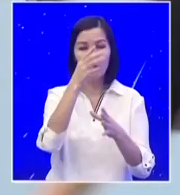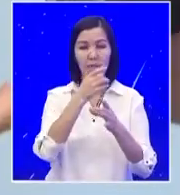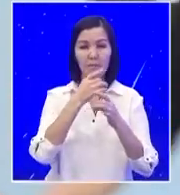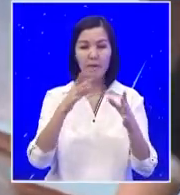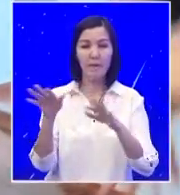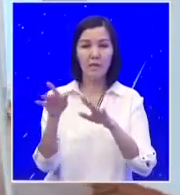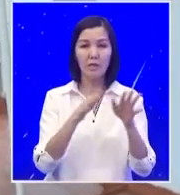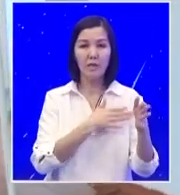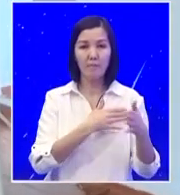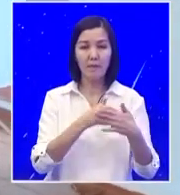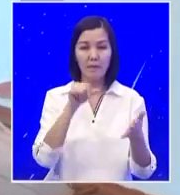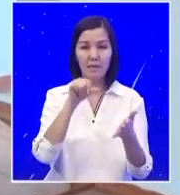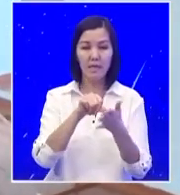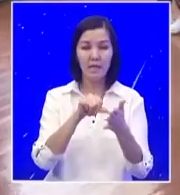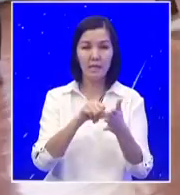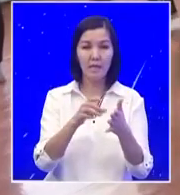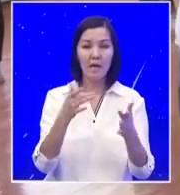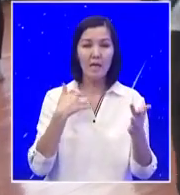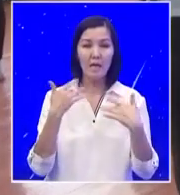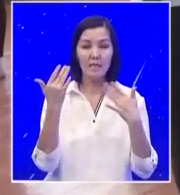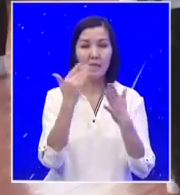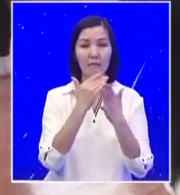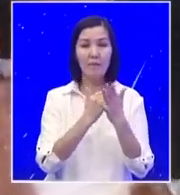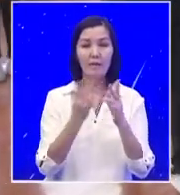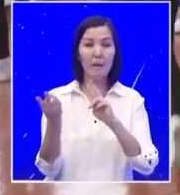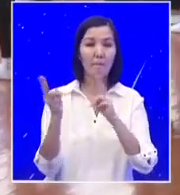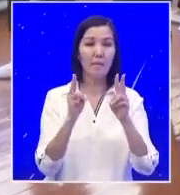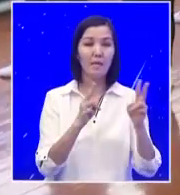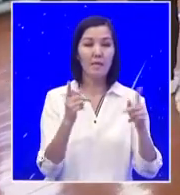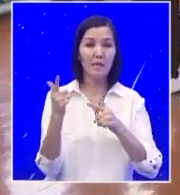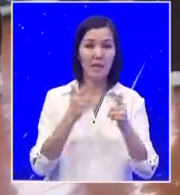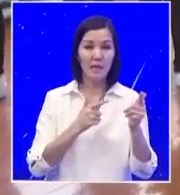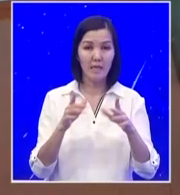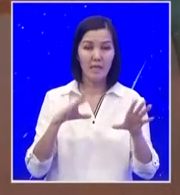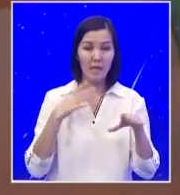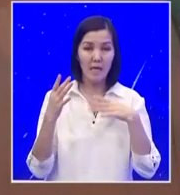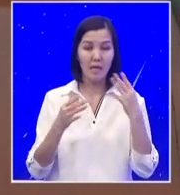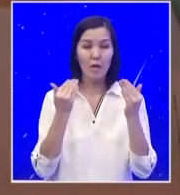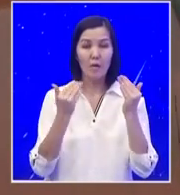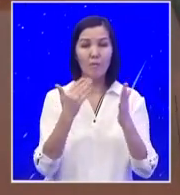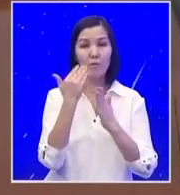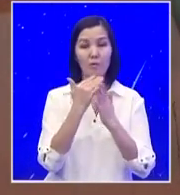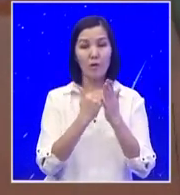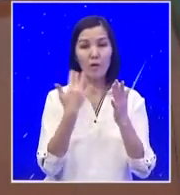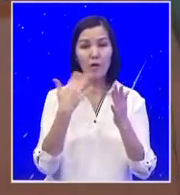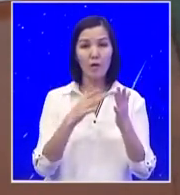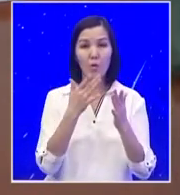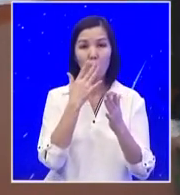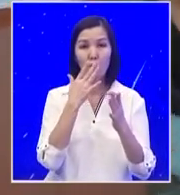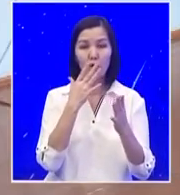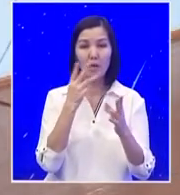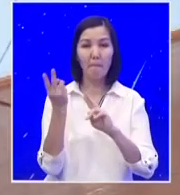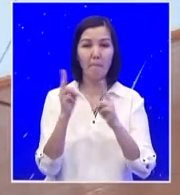шараларға белсенді араласады. Концерттік бағдарламаларға би нөмірлерін дайындайды. Бүгінде оның репертуарында 50-ге жуық ұлттық би